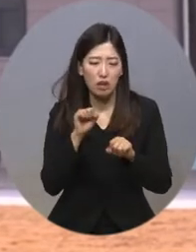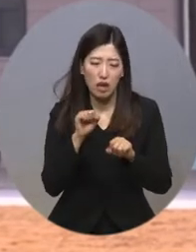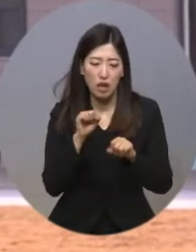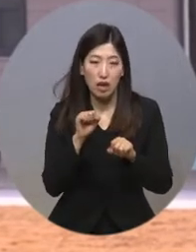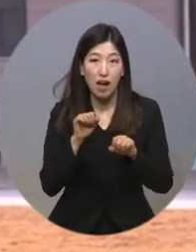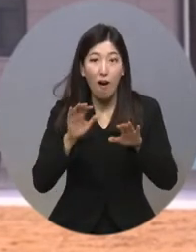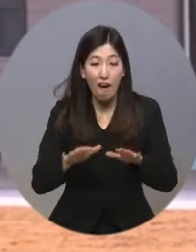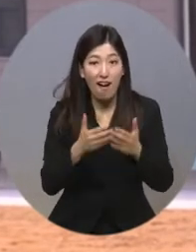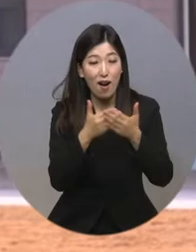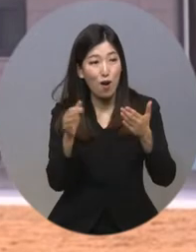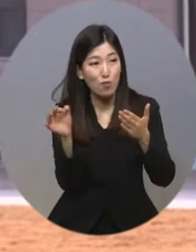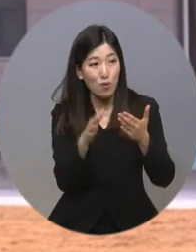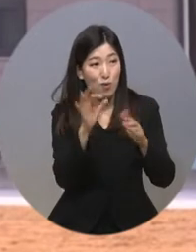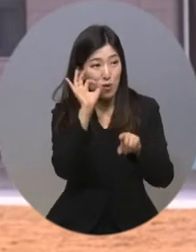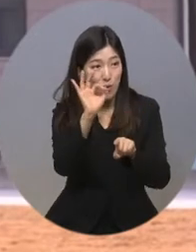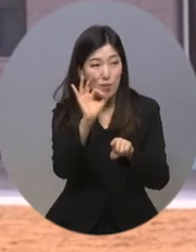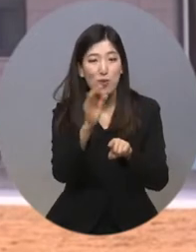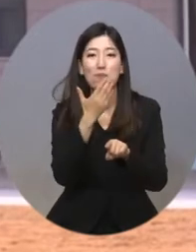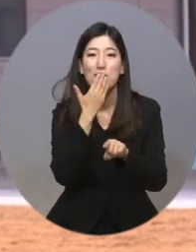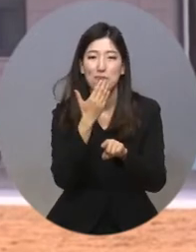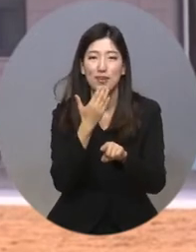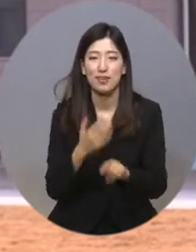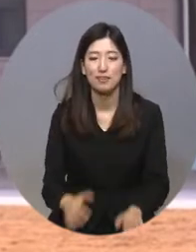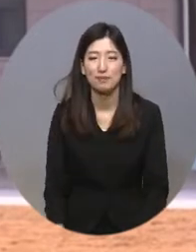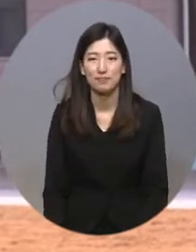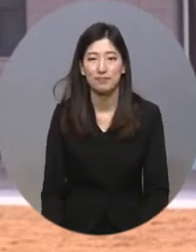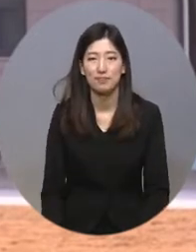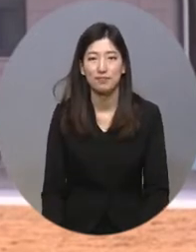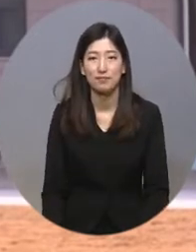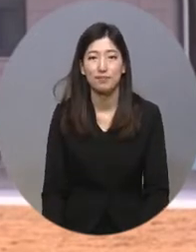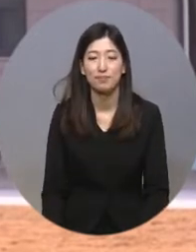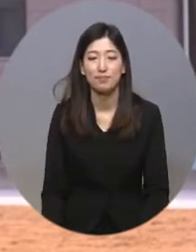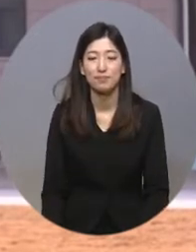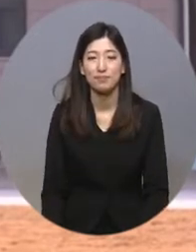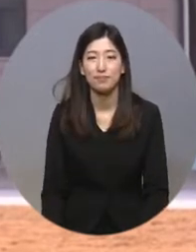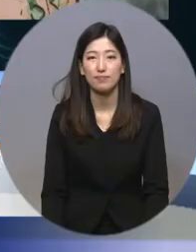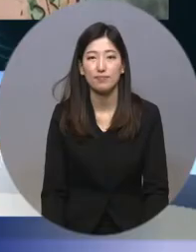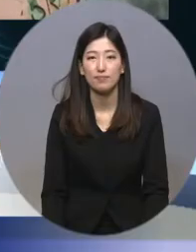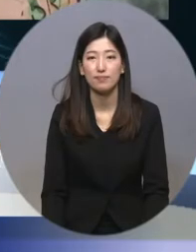같은 역할이 되길 기대합니다. 복지TV 전북방송 장유진입니다.